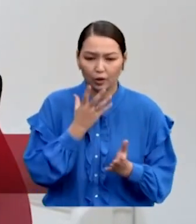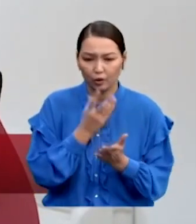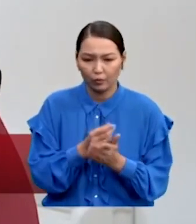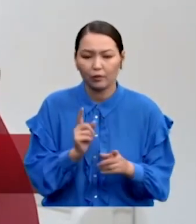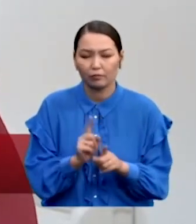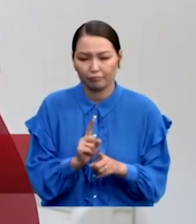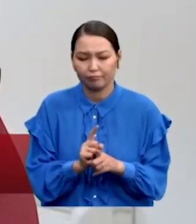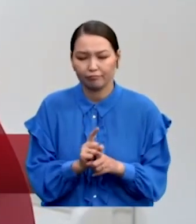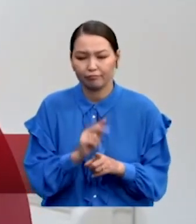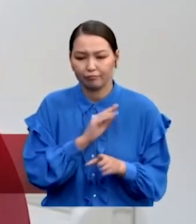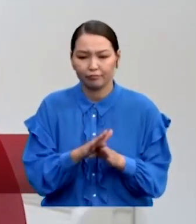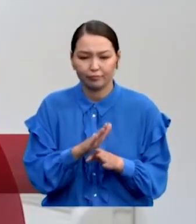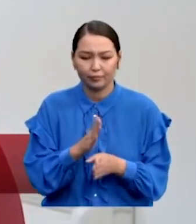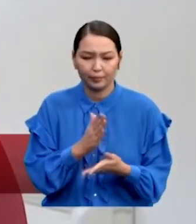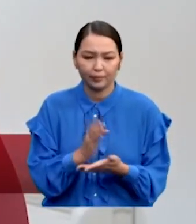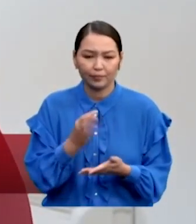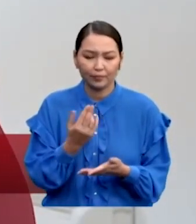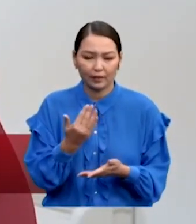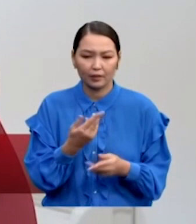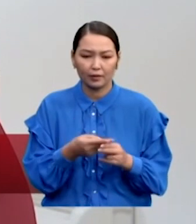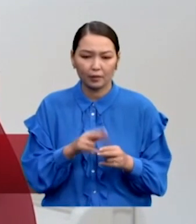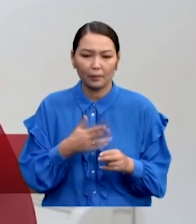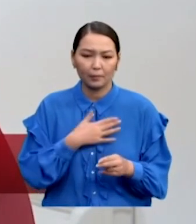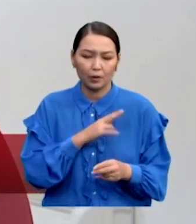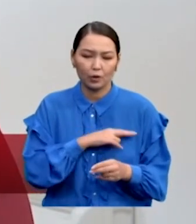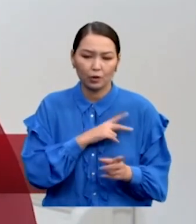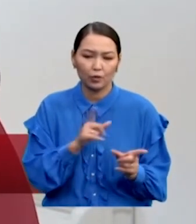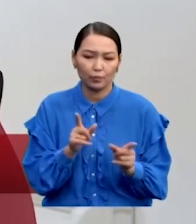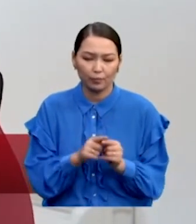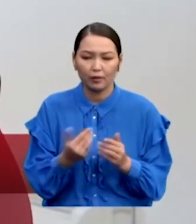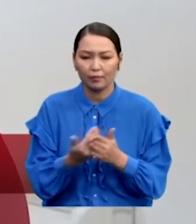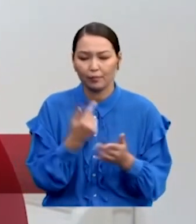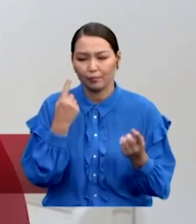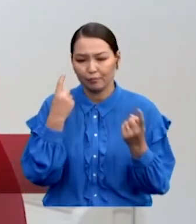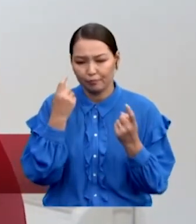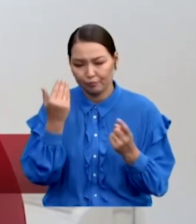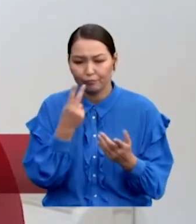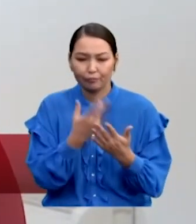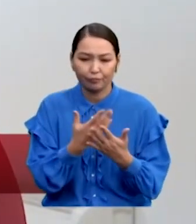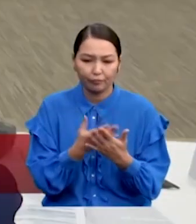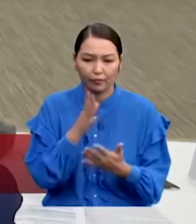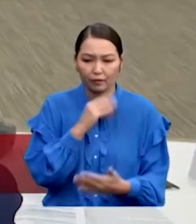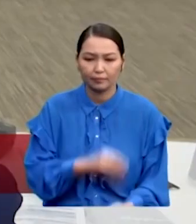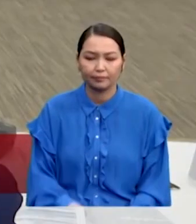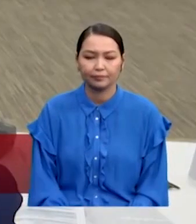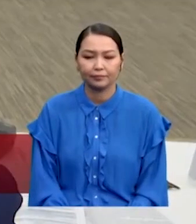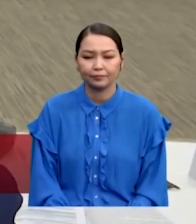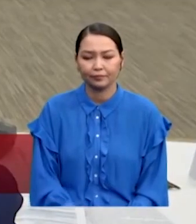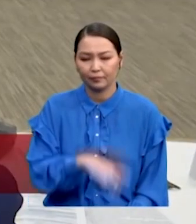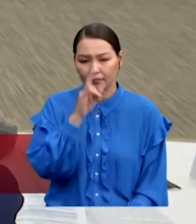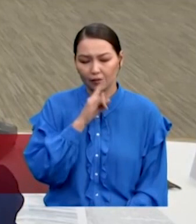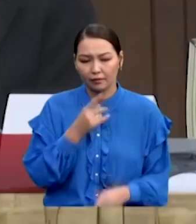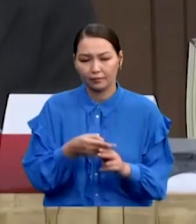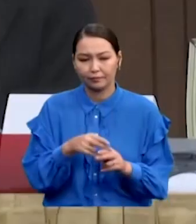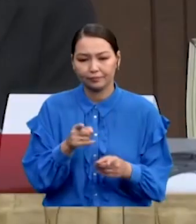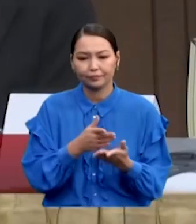кафедрасы жоқ. Әлеуметтану кафедрасының ішінен дәл біздің қызметкерлердің жұмысына қатысты ақпаратты тауып көрсету қиын. Қазақстан бұл бағытта